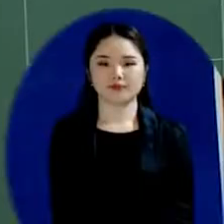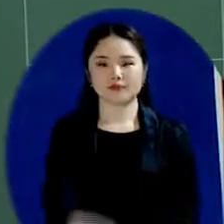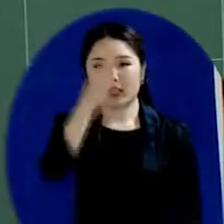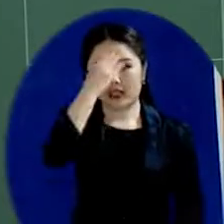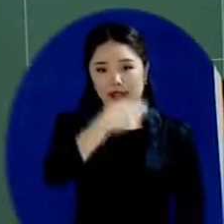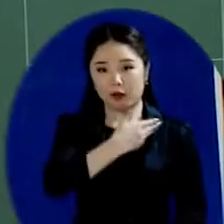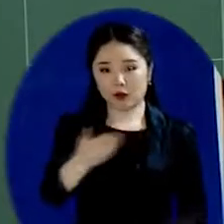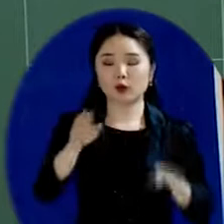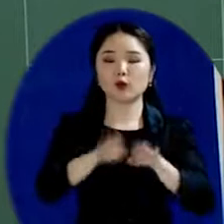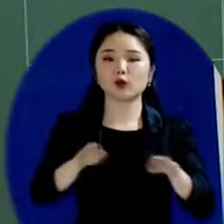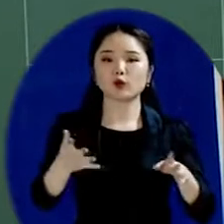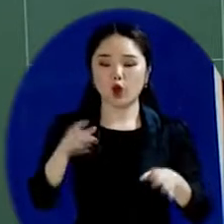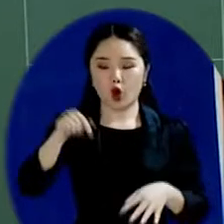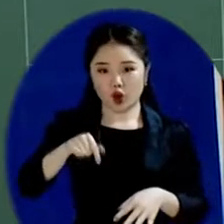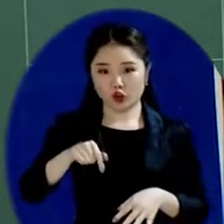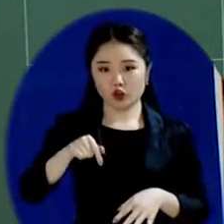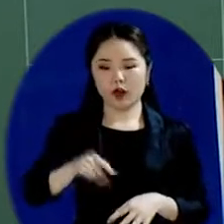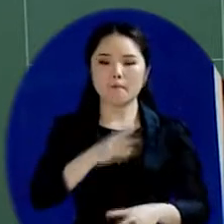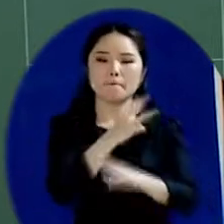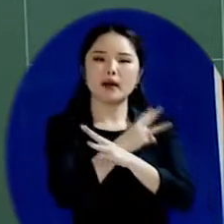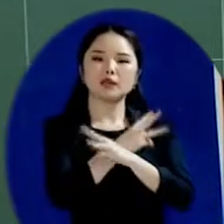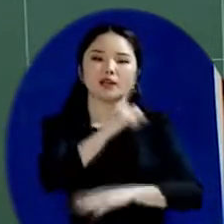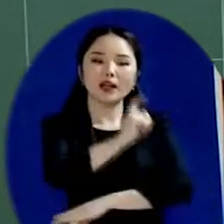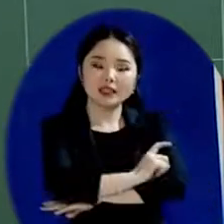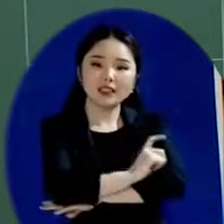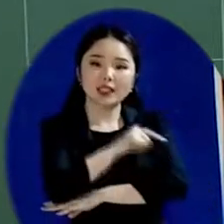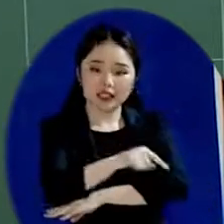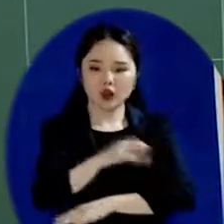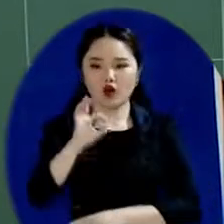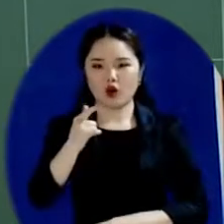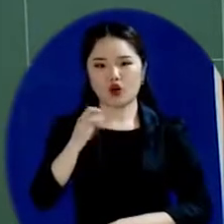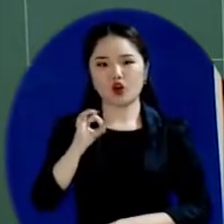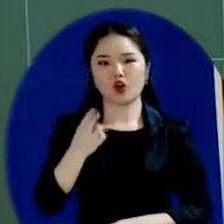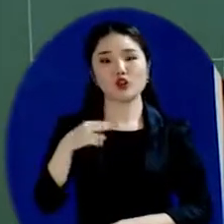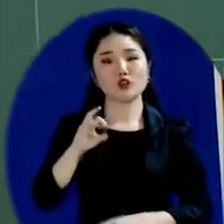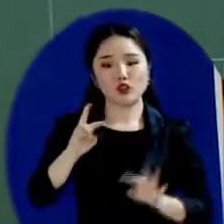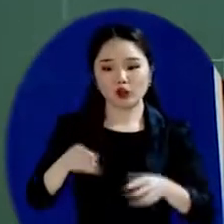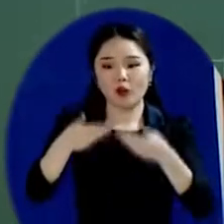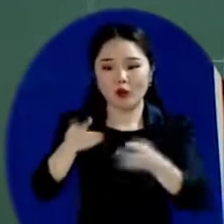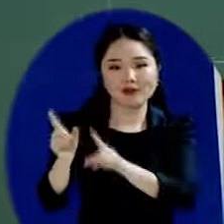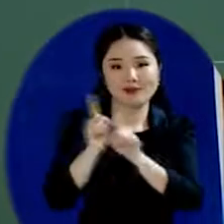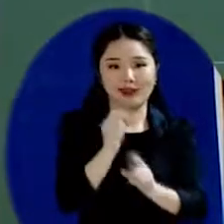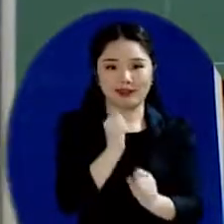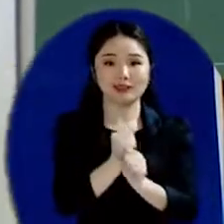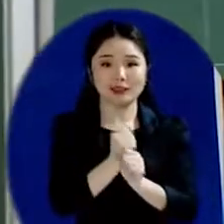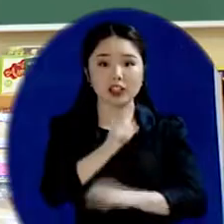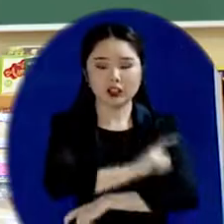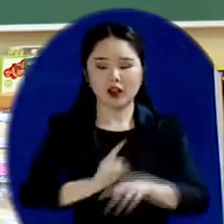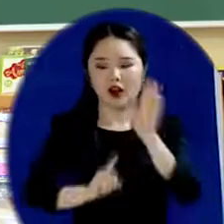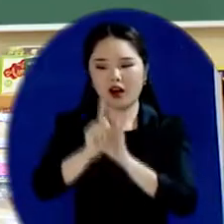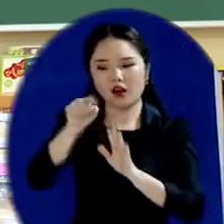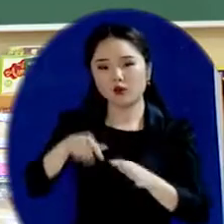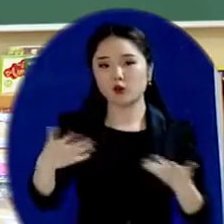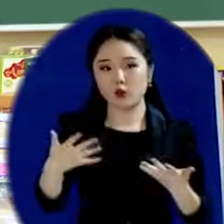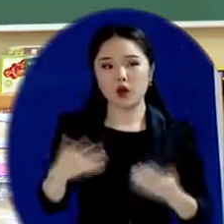Сайн байцгаана хүүхдүүдээ. Өнөөдөр математикийн хичээлээр бүгдээрээ өгдөлтэй ажиллах хичээлтэй танилцсна. Өгдөлтэй ажиллах хичээлийн маань гол зорилго